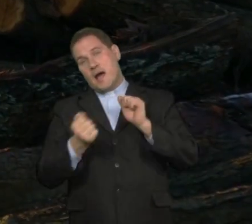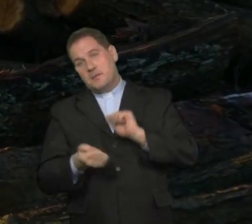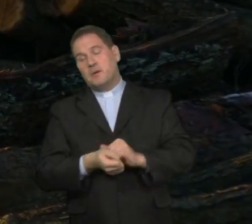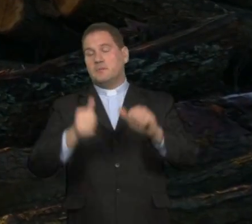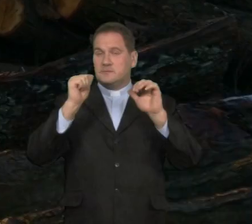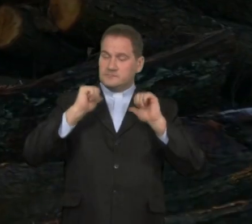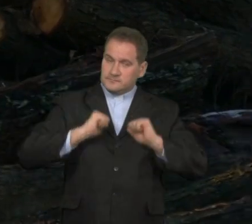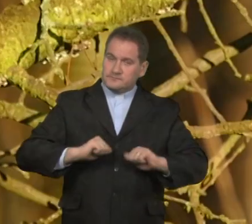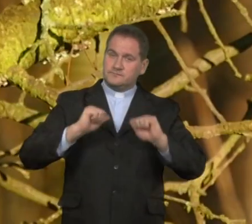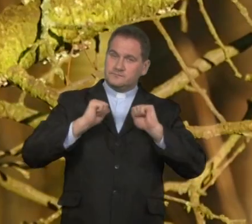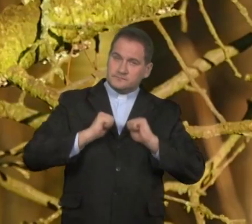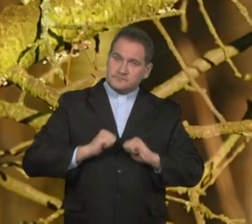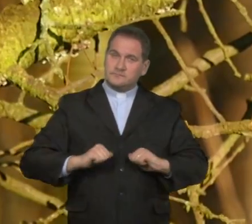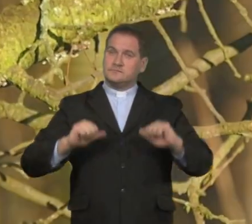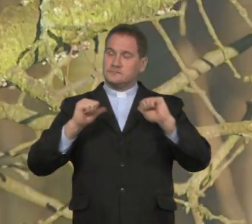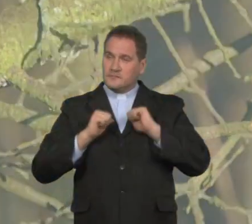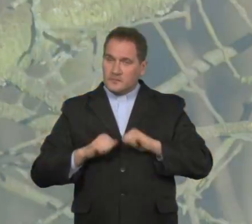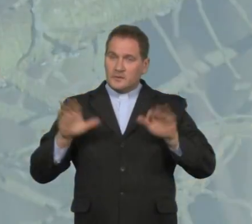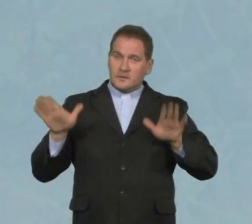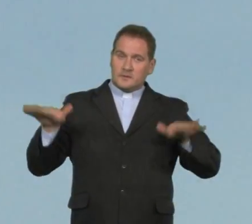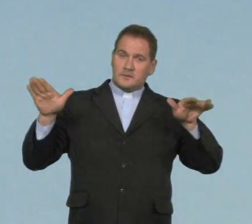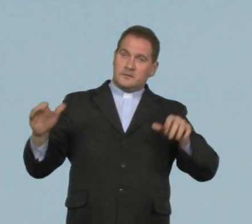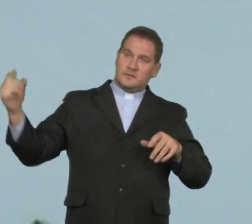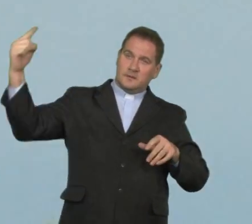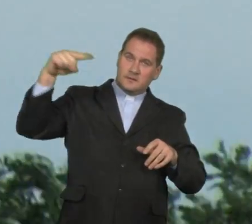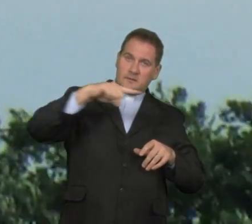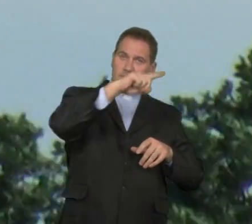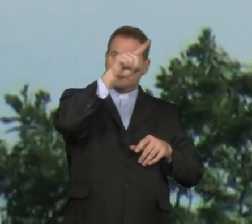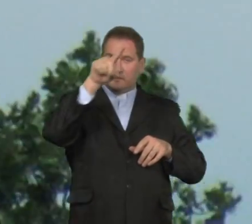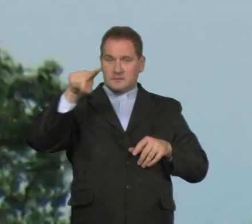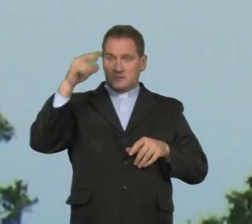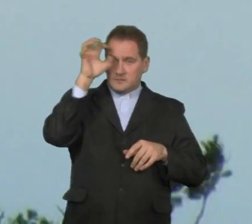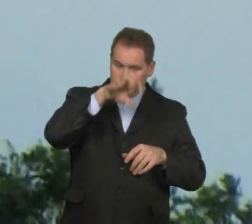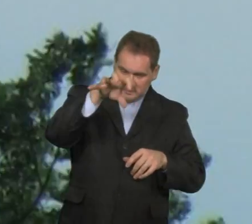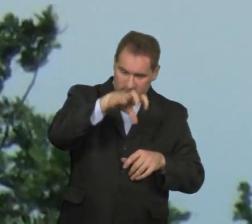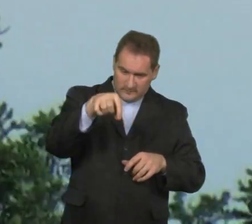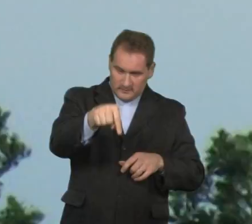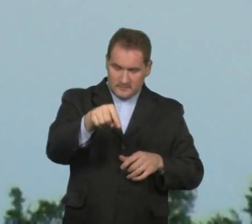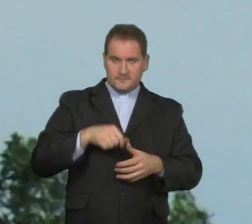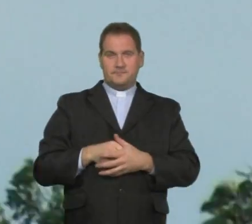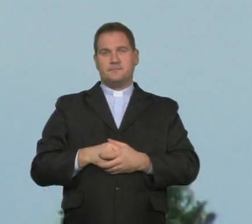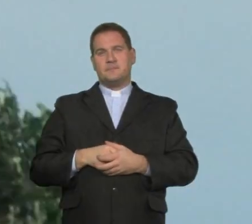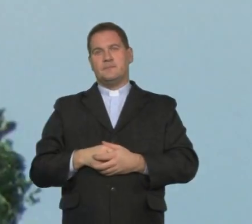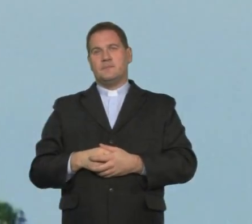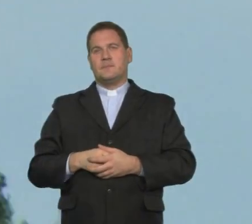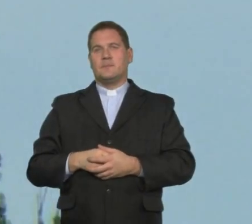słupa, stogu i tym podobnych, lub powoli krążąc nad ziemią.